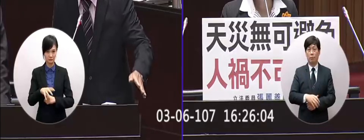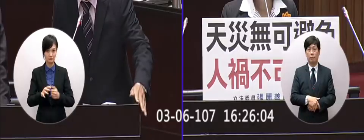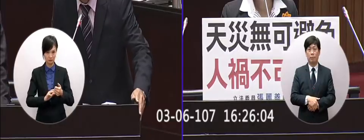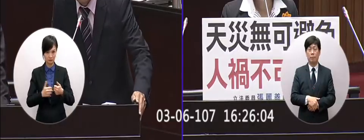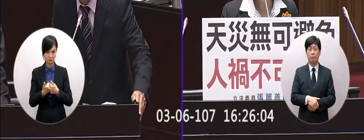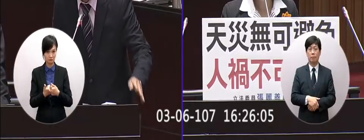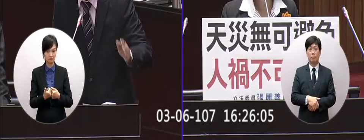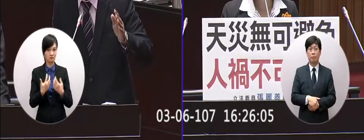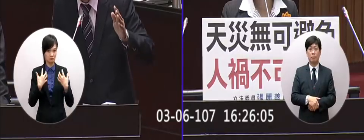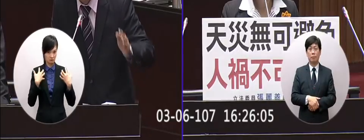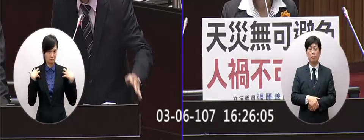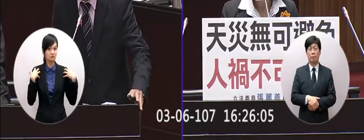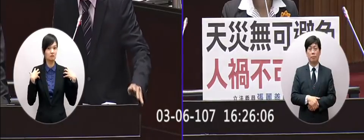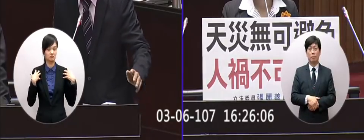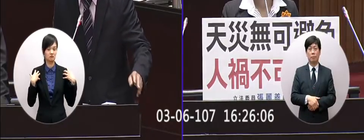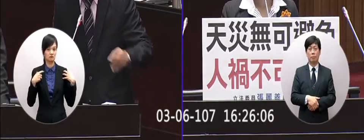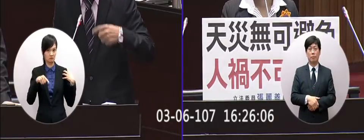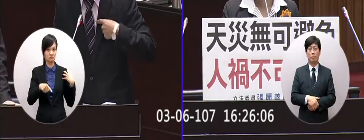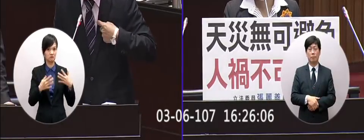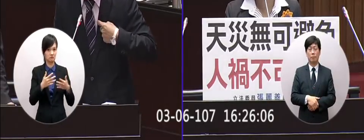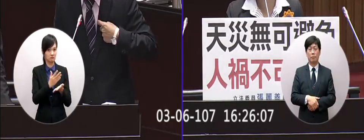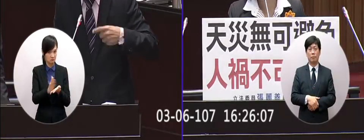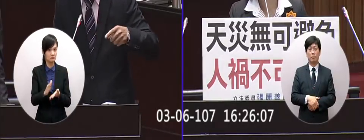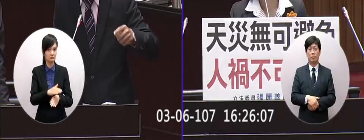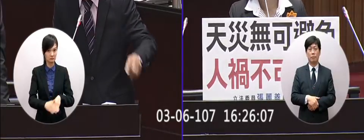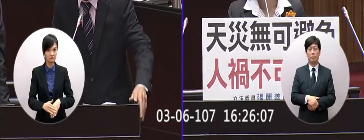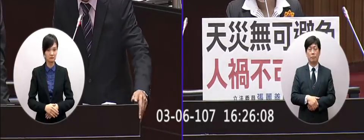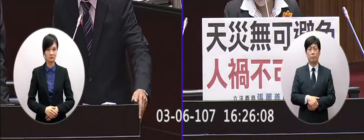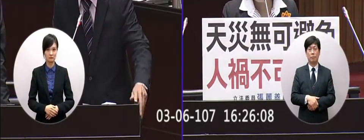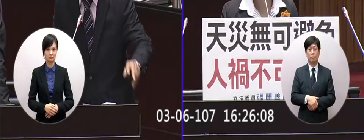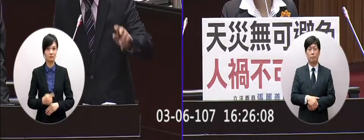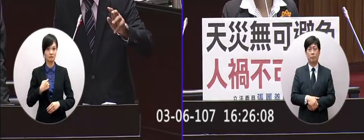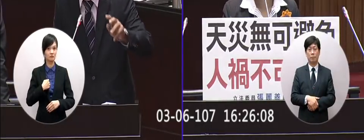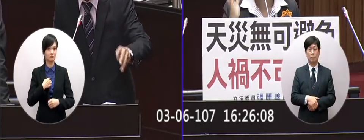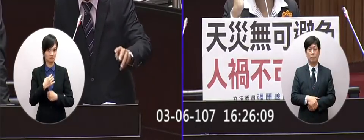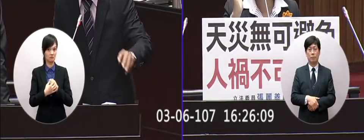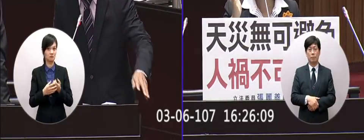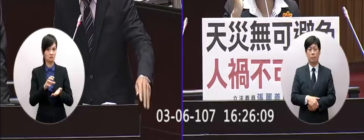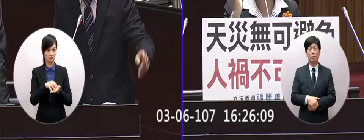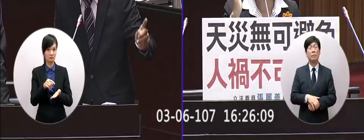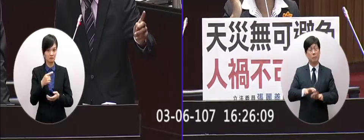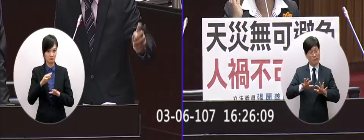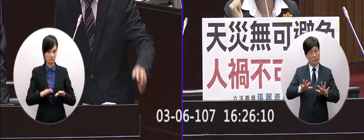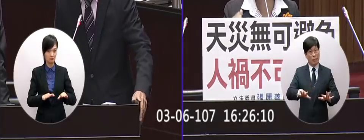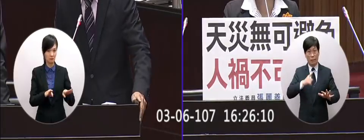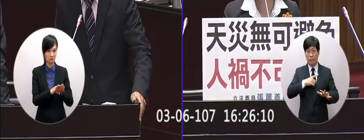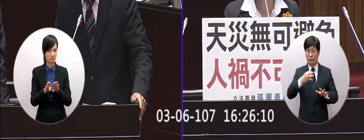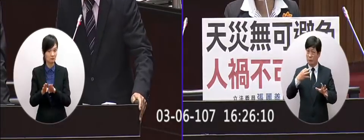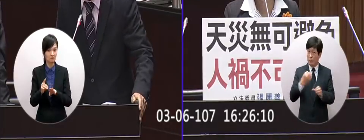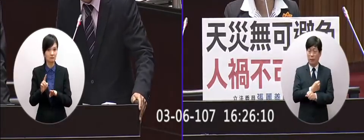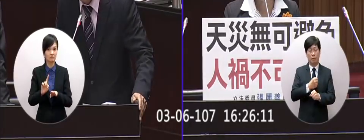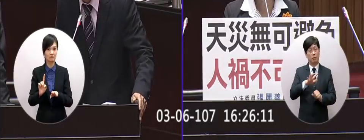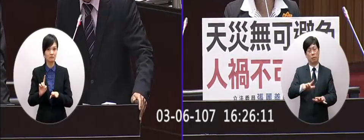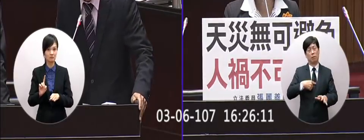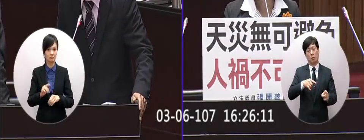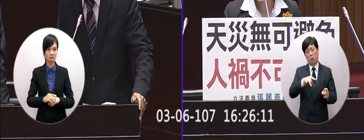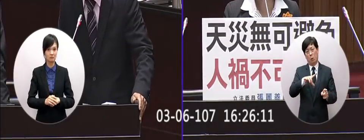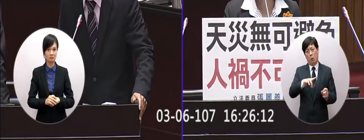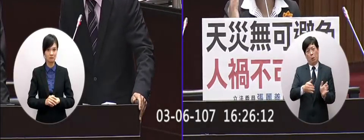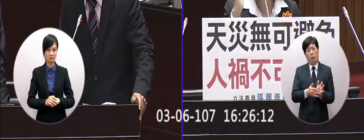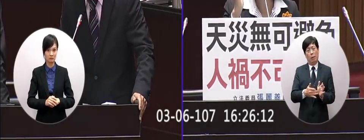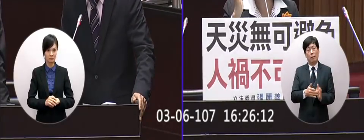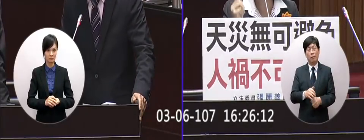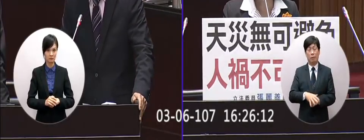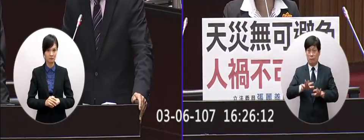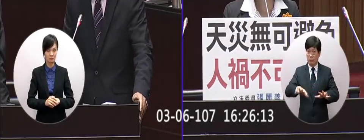解决这个问题的责任，所以我们要确保今天休市第二天，明天休市第三天，礼拜 现在损失已经造成了， 不会造成上